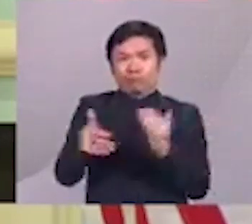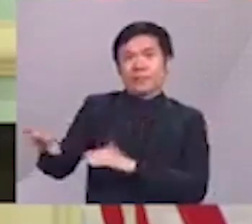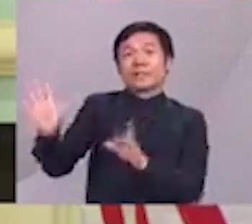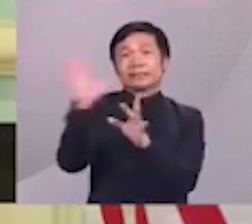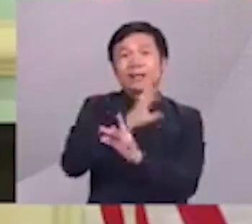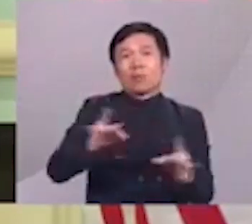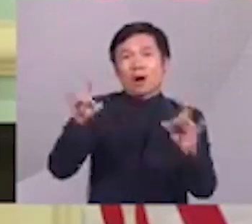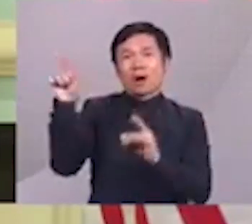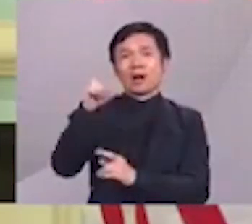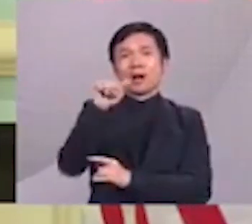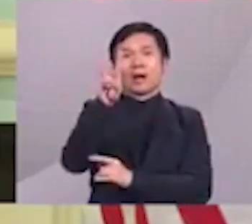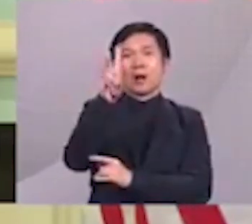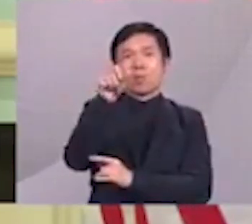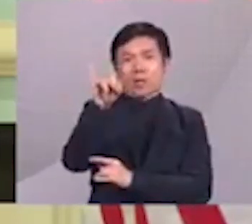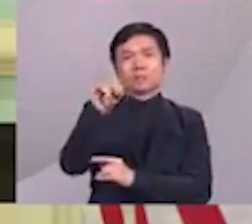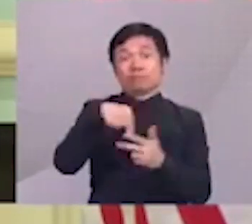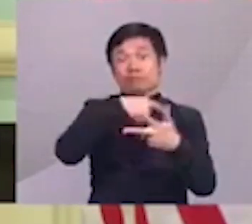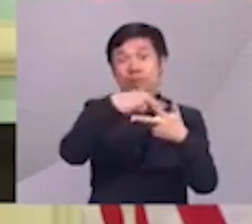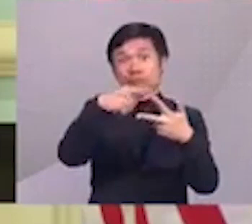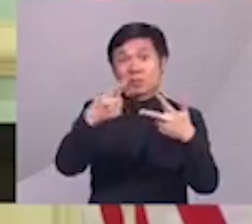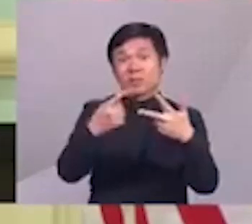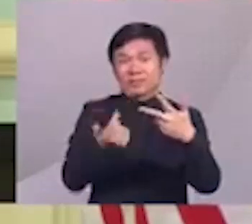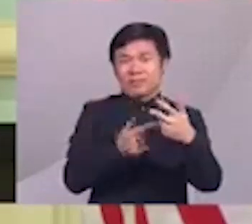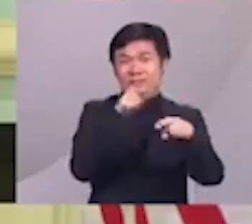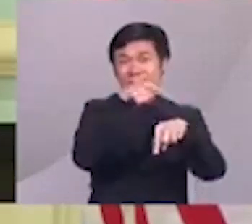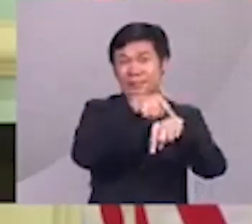Kerana tarikhnya adalah hampir sama.